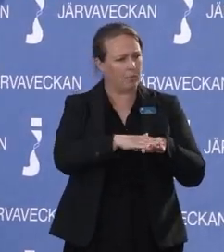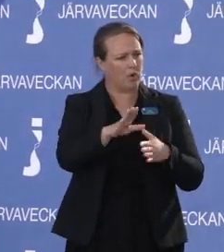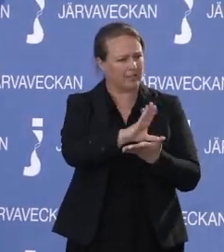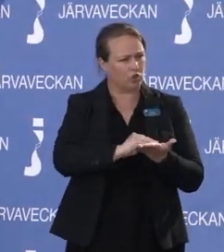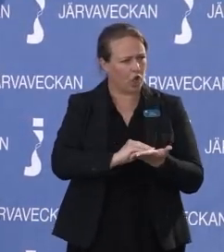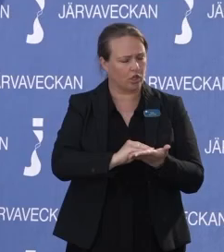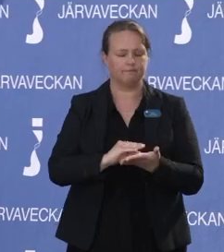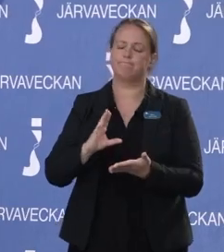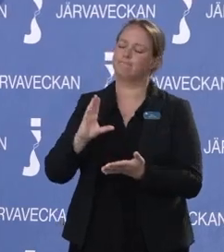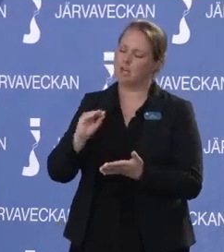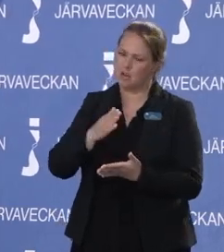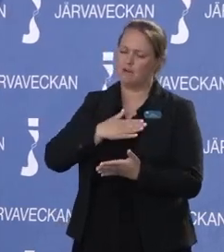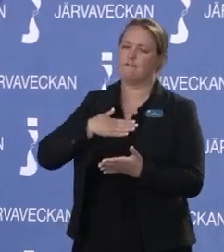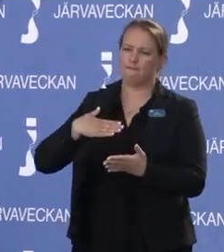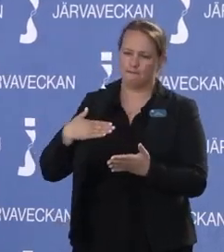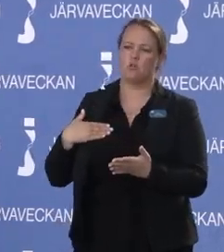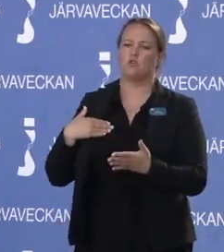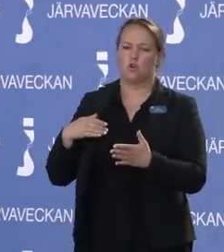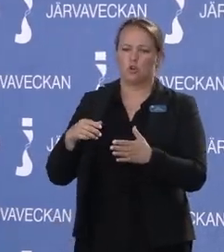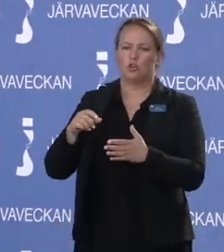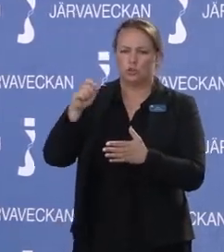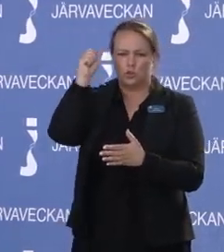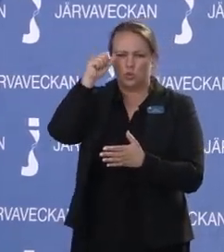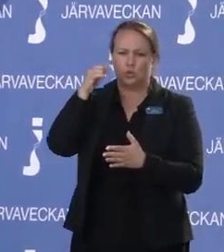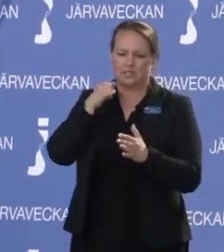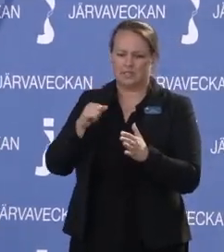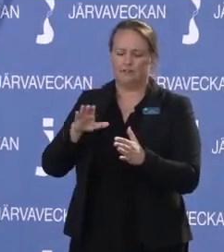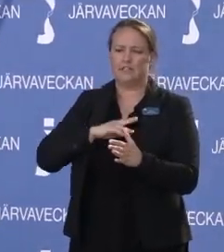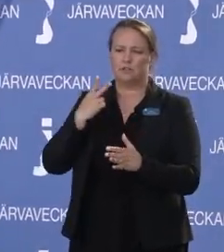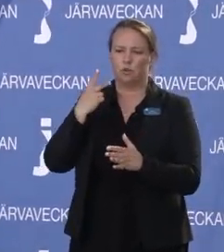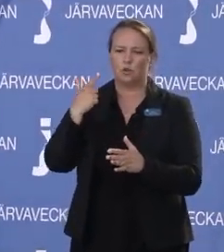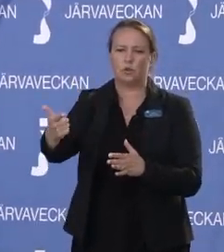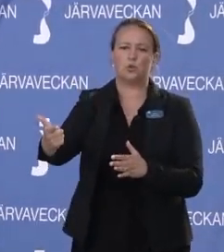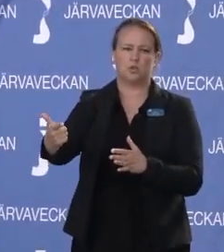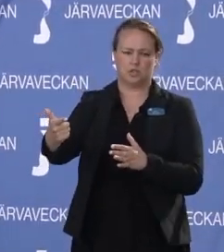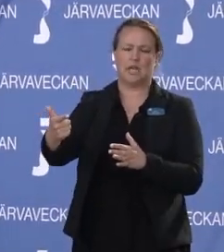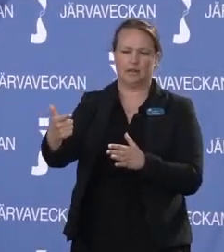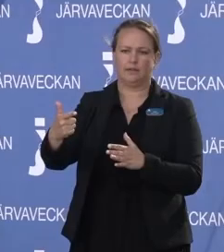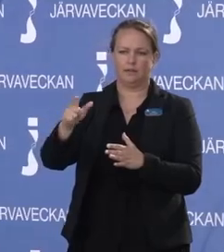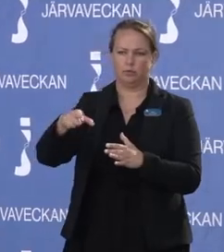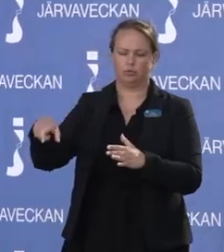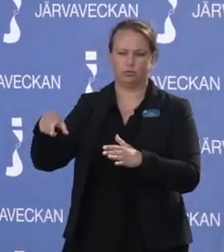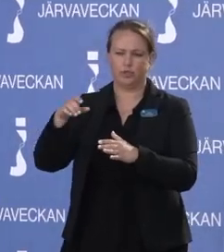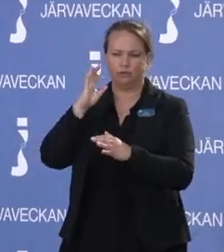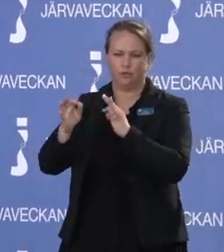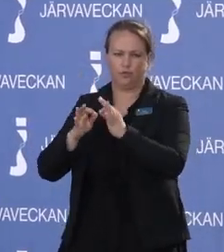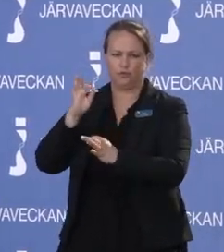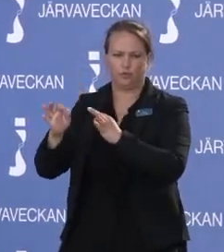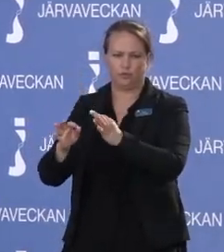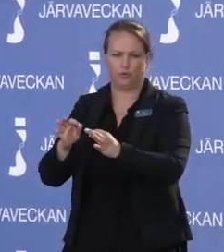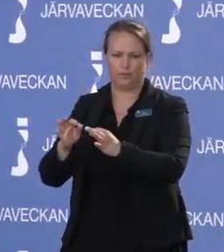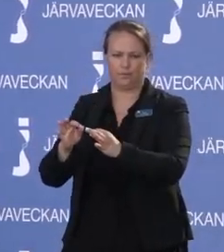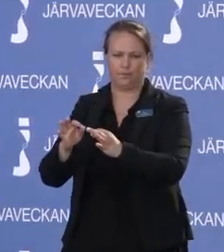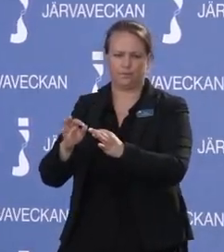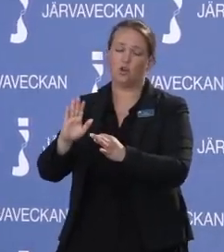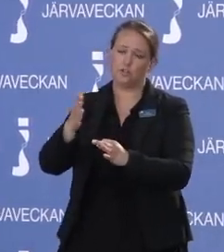studie bygger på 2000 intervjuer och även om svarsfrekvensen är relativt låg så menar vi att det finns mycket i de